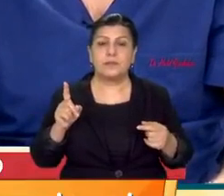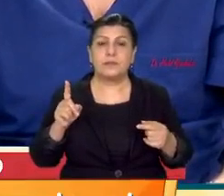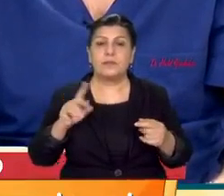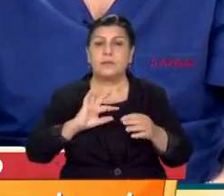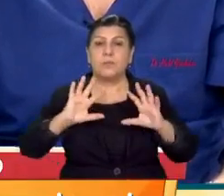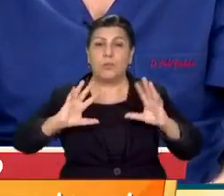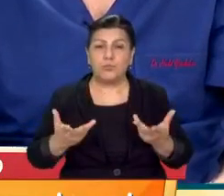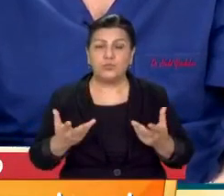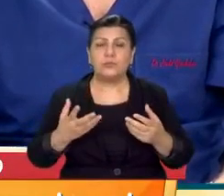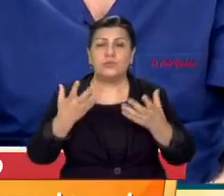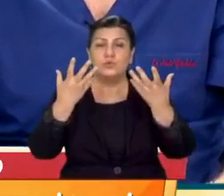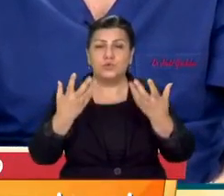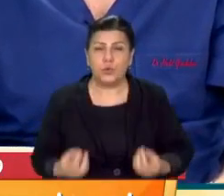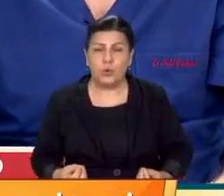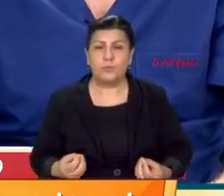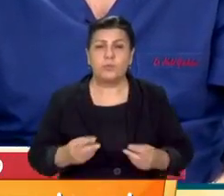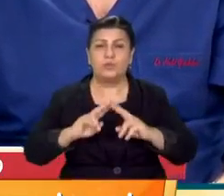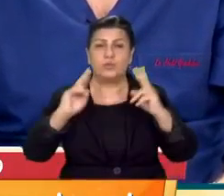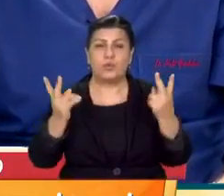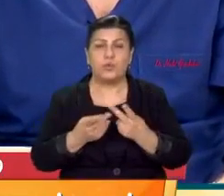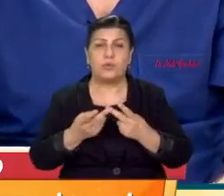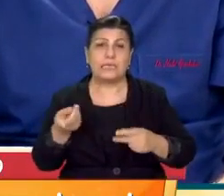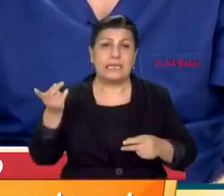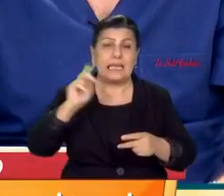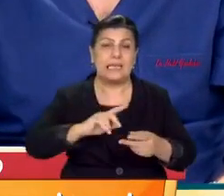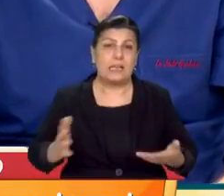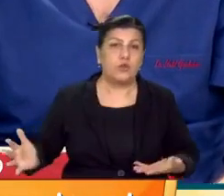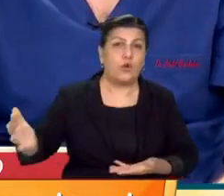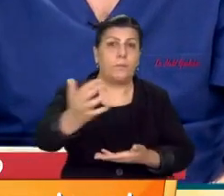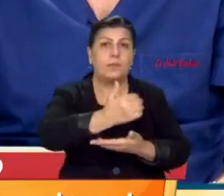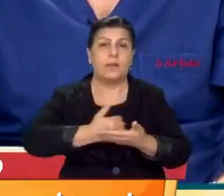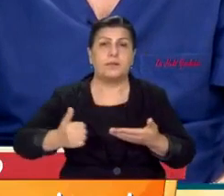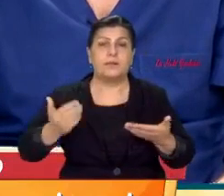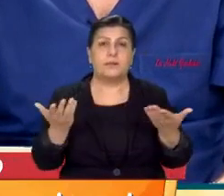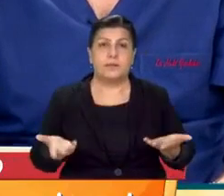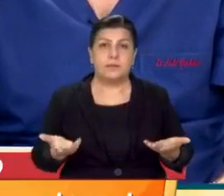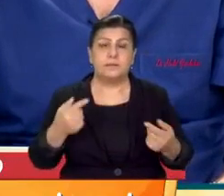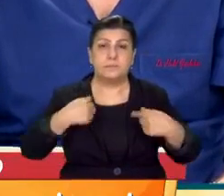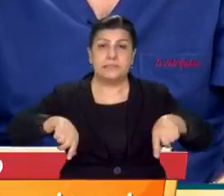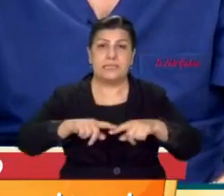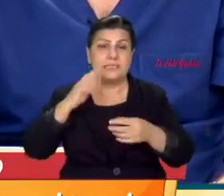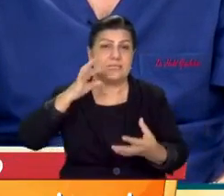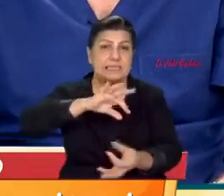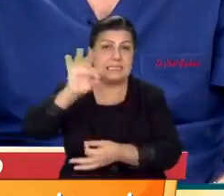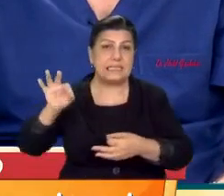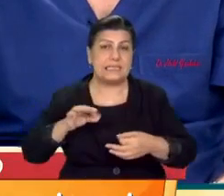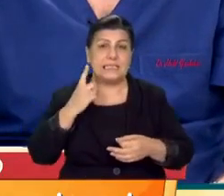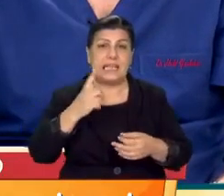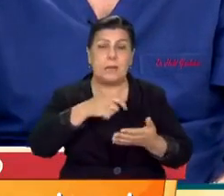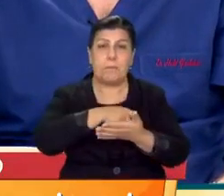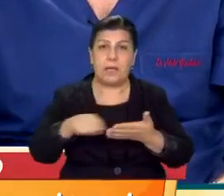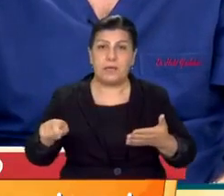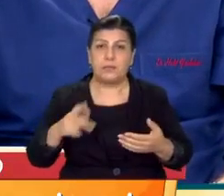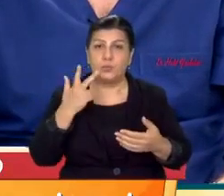bozulmuş çökmüş dağılmış dünyayı yeniden topladılar ve biz de mesela bu insanlar tek